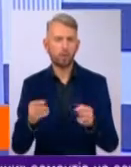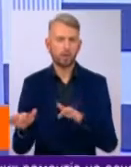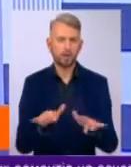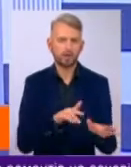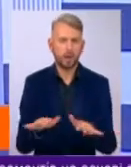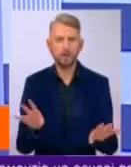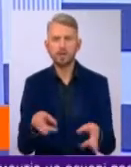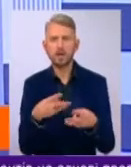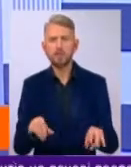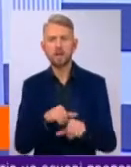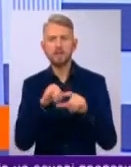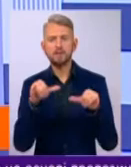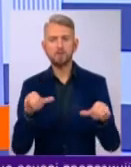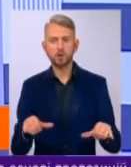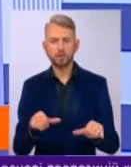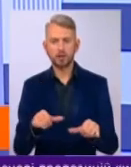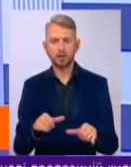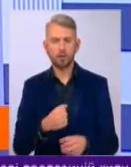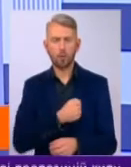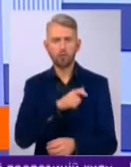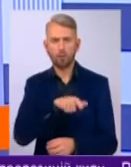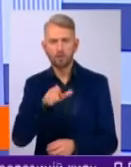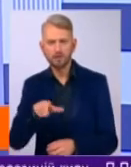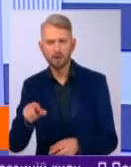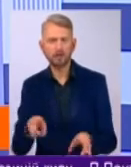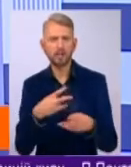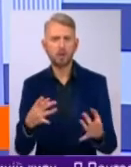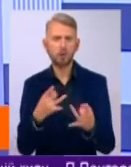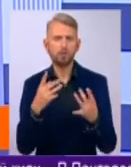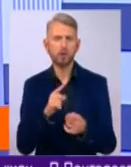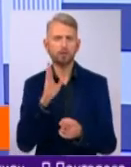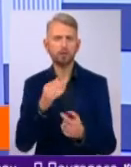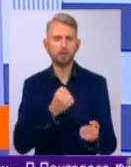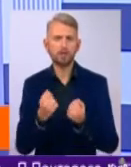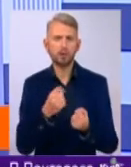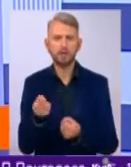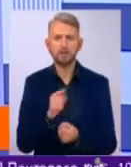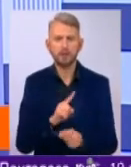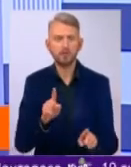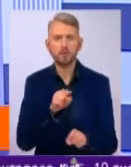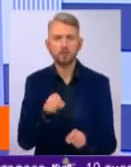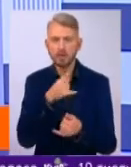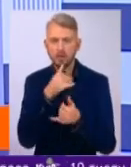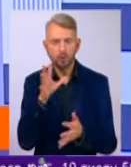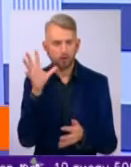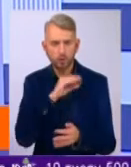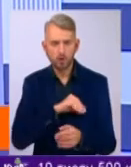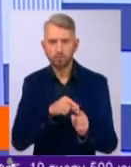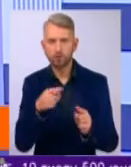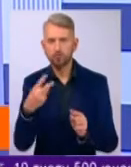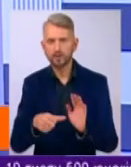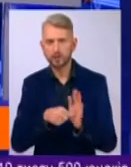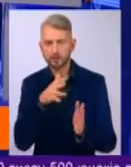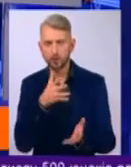треба збільшувати особовий склад. Не треба розповідати нам про те, що ви будете боротися з тим, з чим ми не змогли впоратись протягом